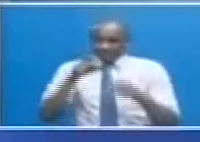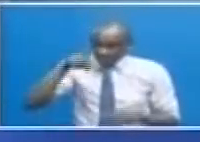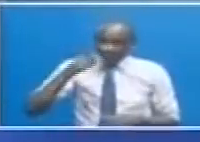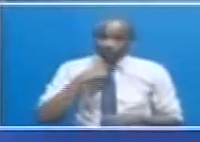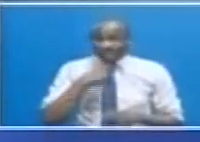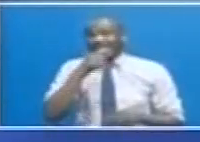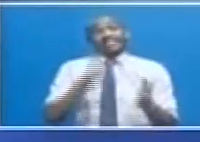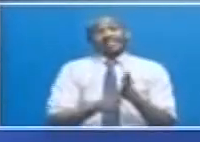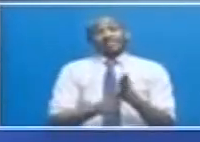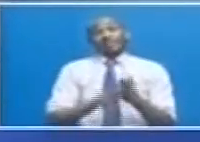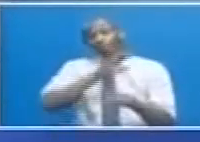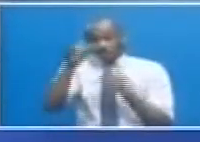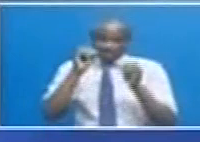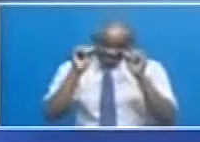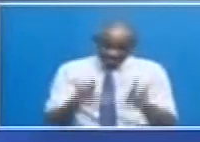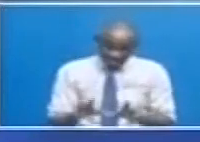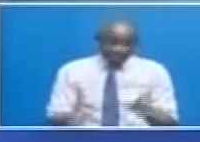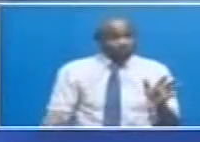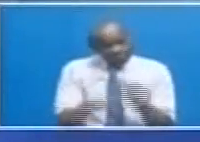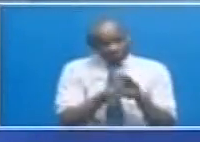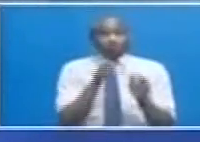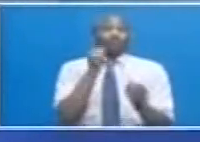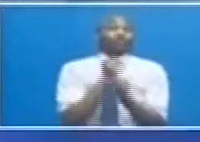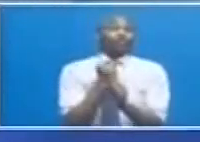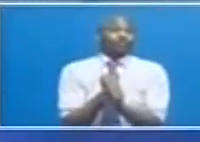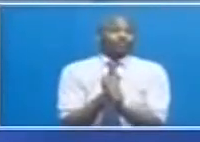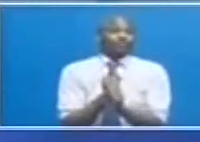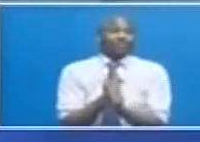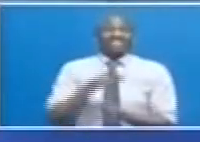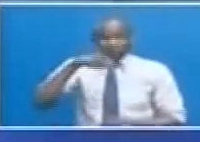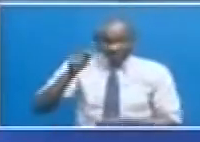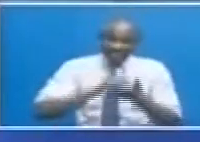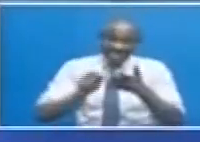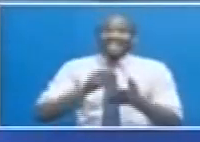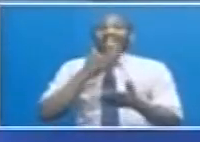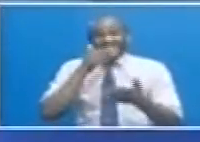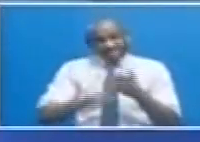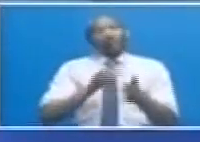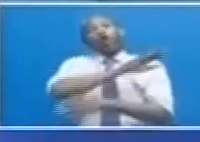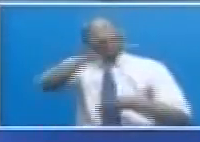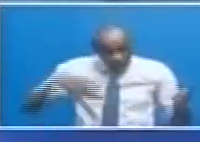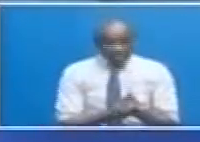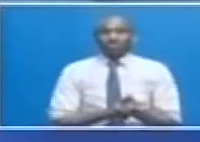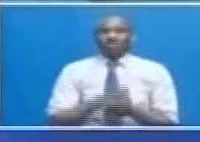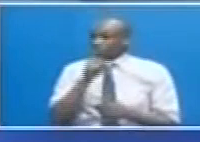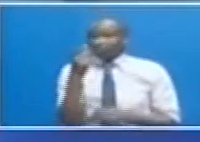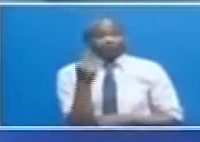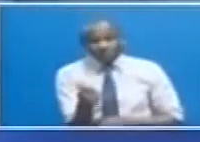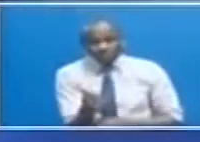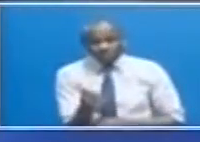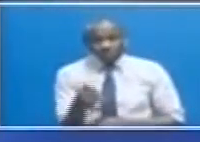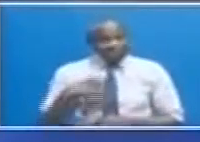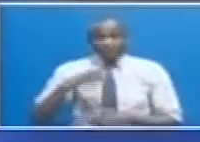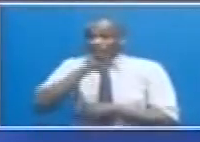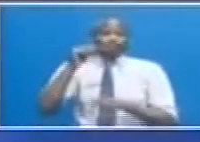kutoa barua ya kutoa walimu kazini, ni waandike barua za watu wote, sababu watu wote